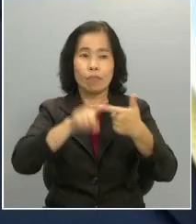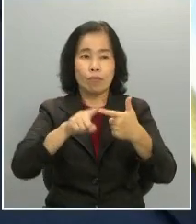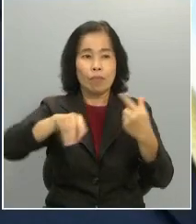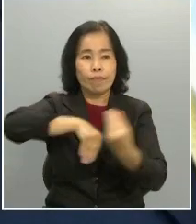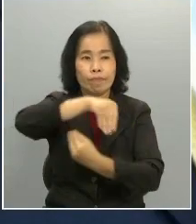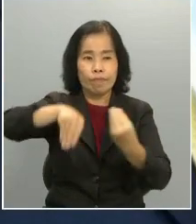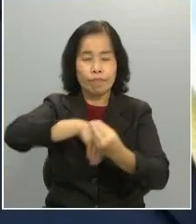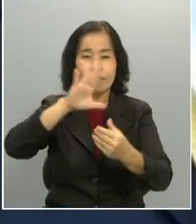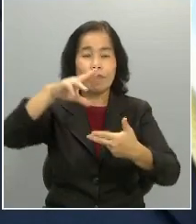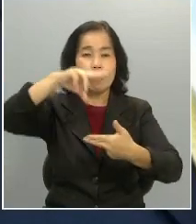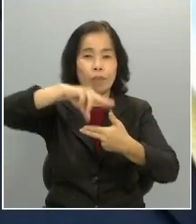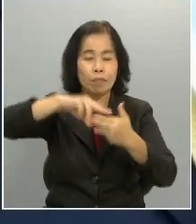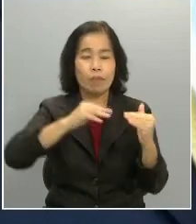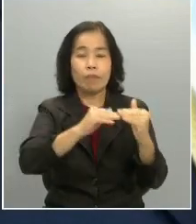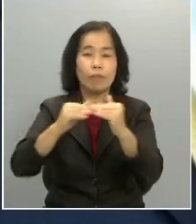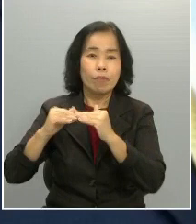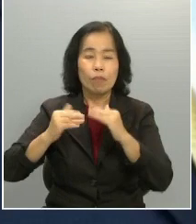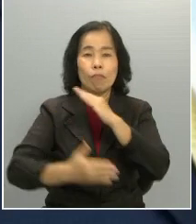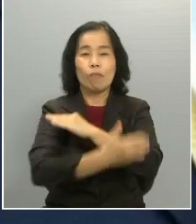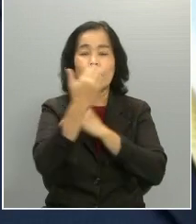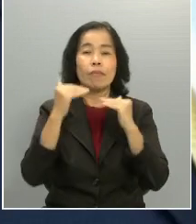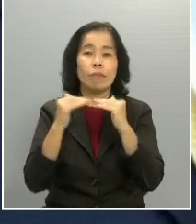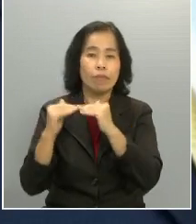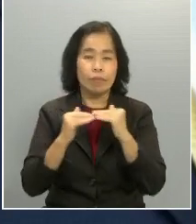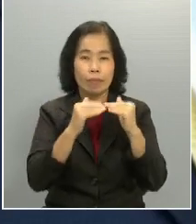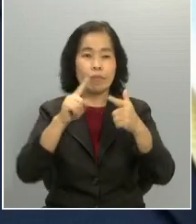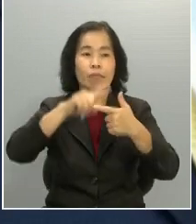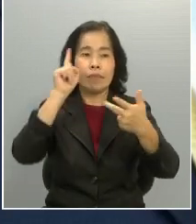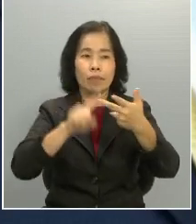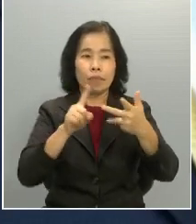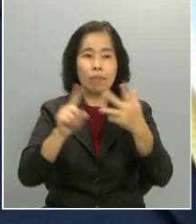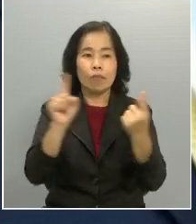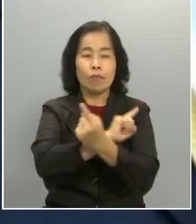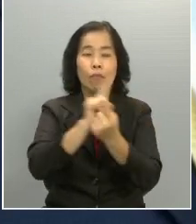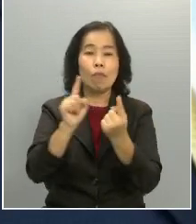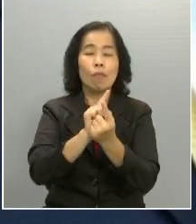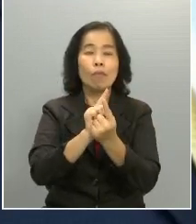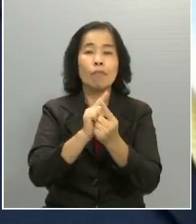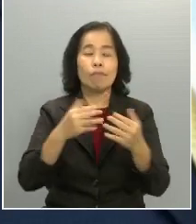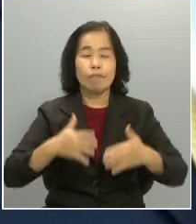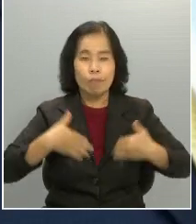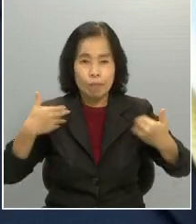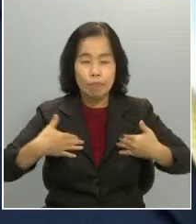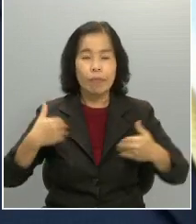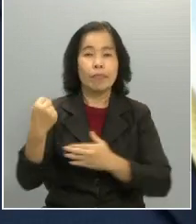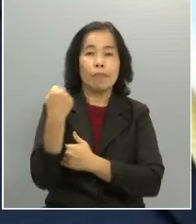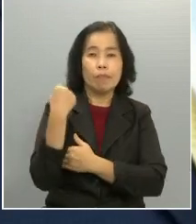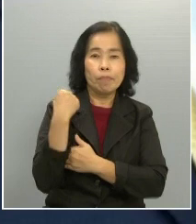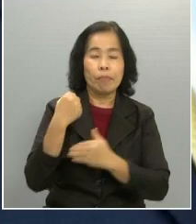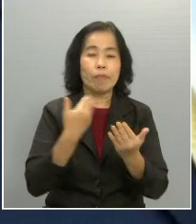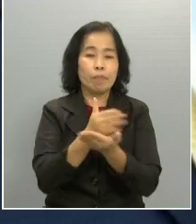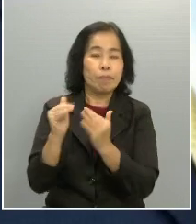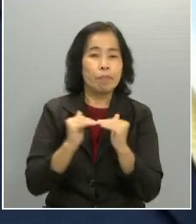ประชารัฐสร้างความสามารถและโอกาสที่เท่าเทียมและ 3คือสังคมประชารัฐสงบสุขเข้มแข็งแบ่งปัน